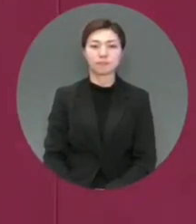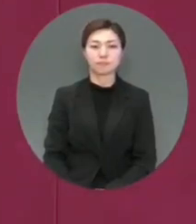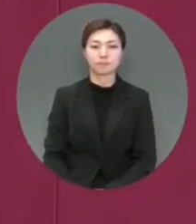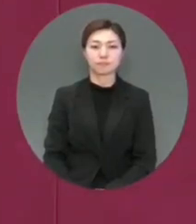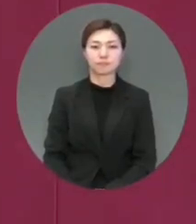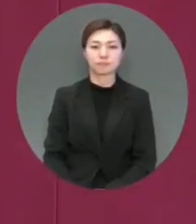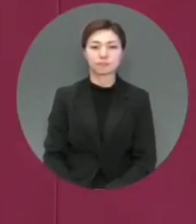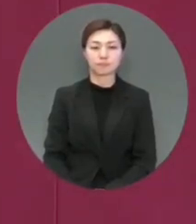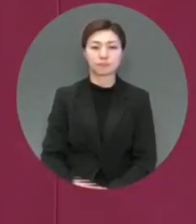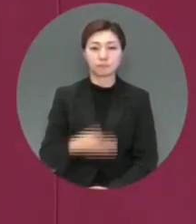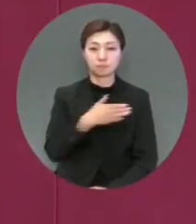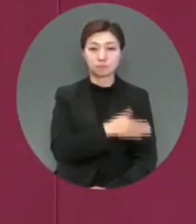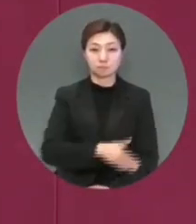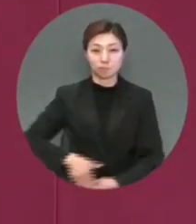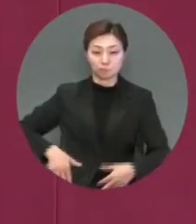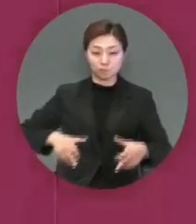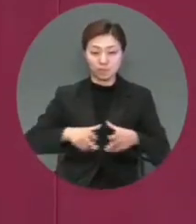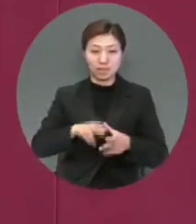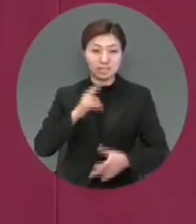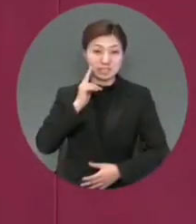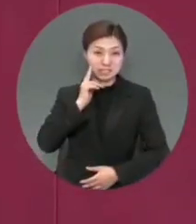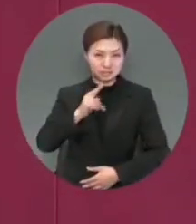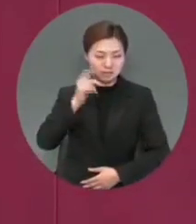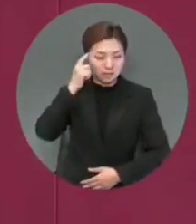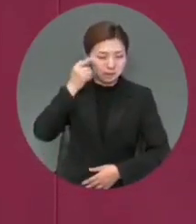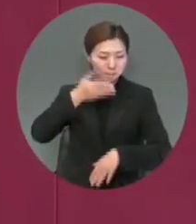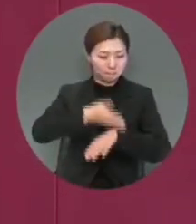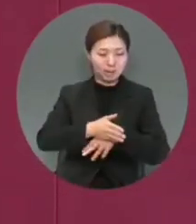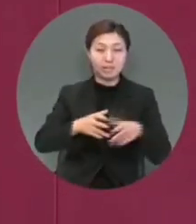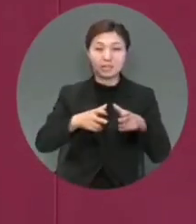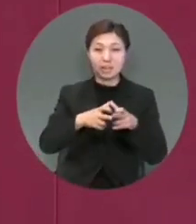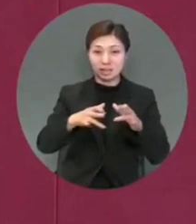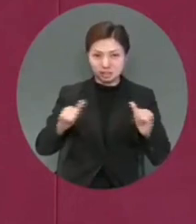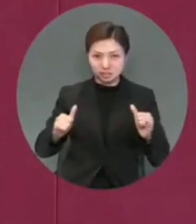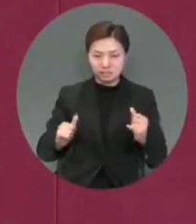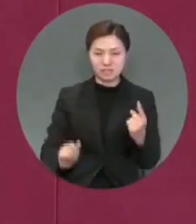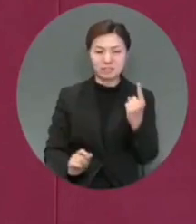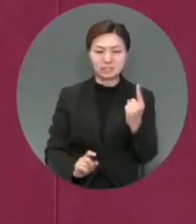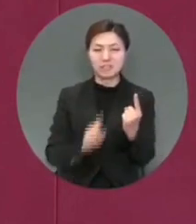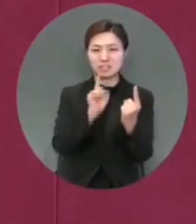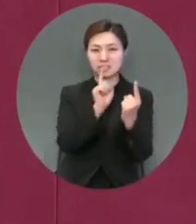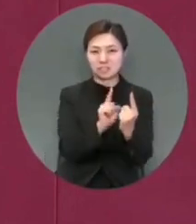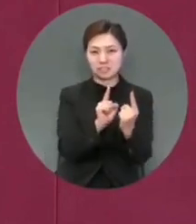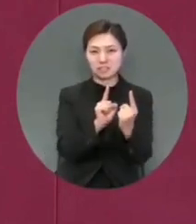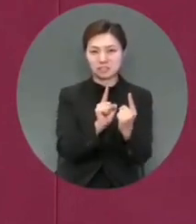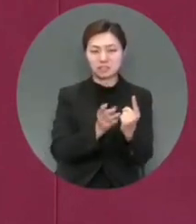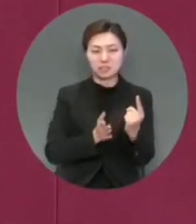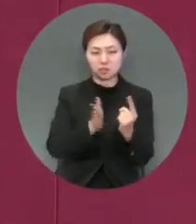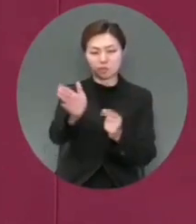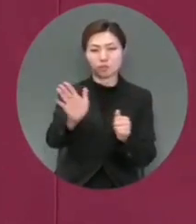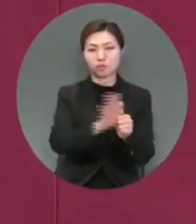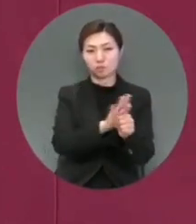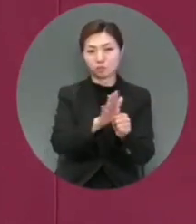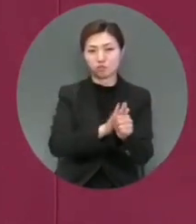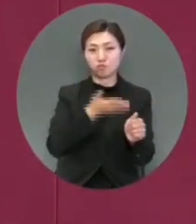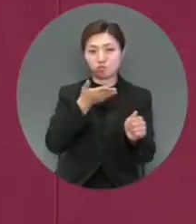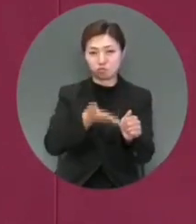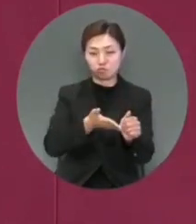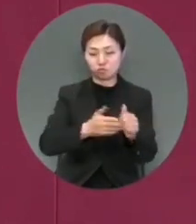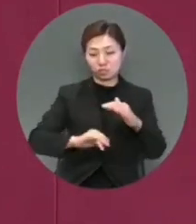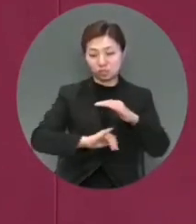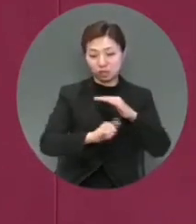장애 정도가 심한 발달장애인에게 1대1 전담 서비스를 제공하고 가족